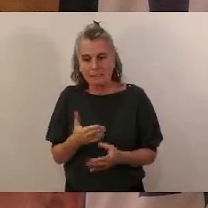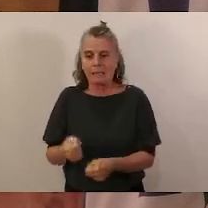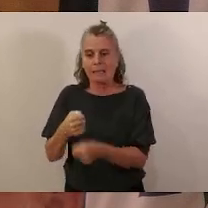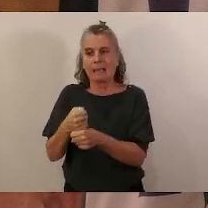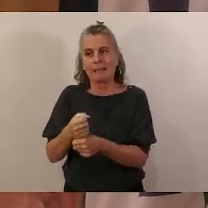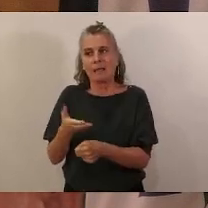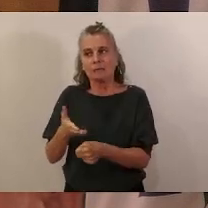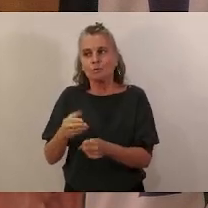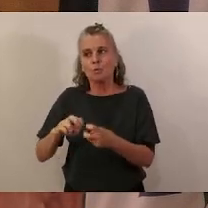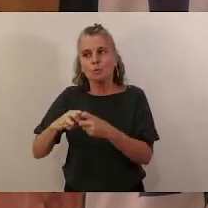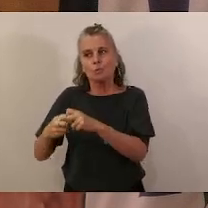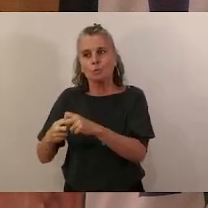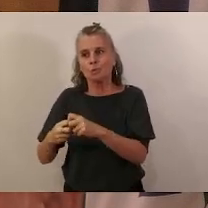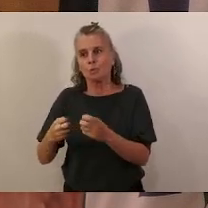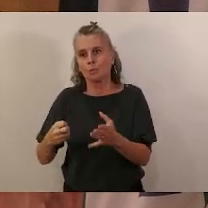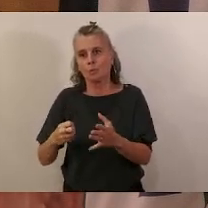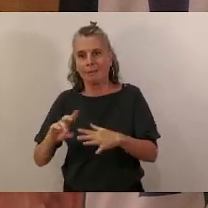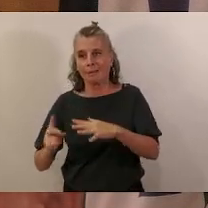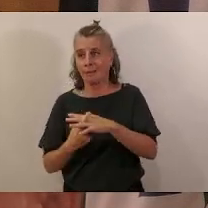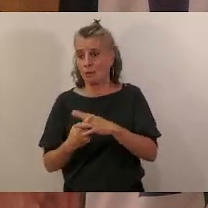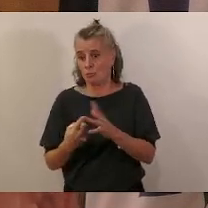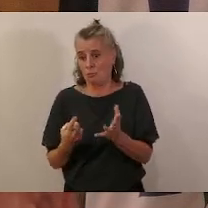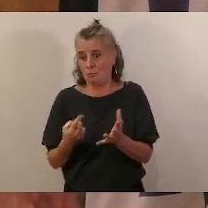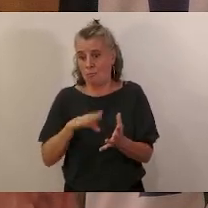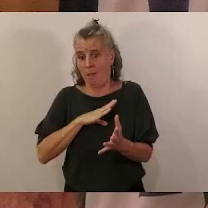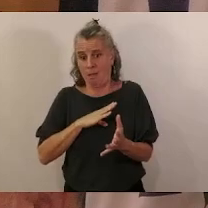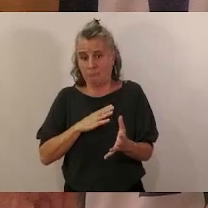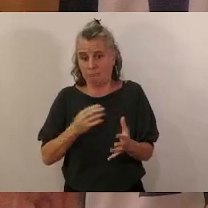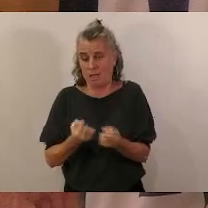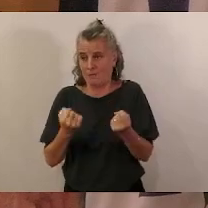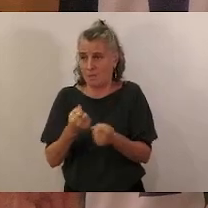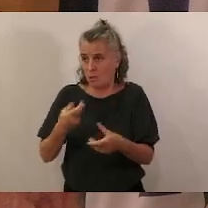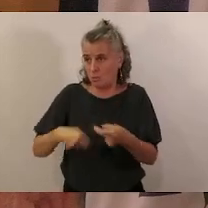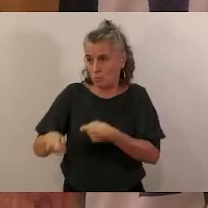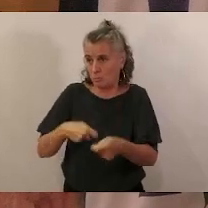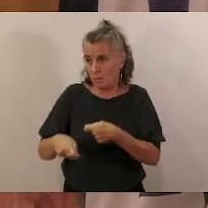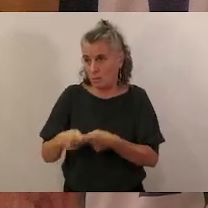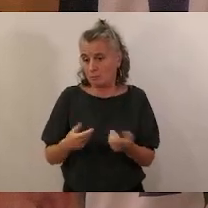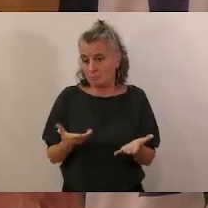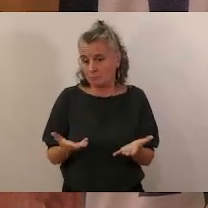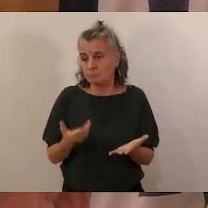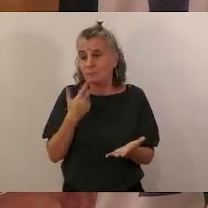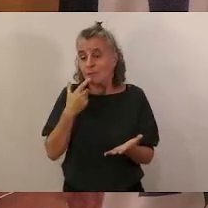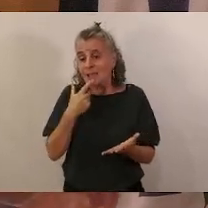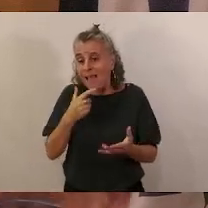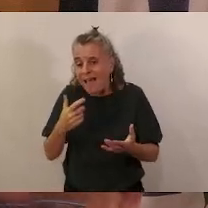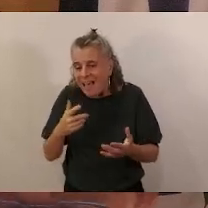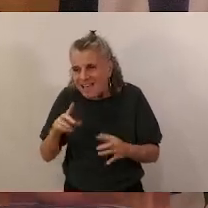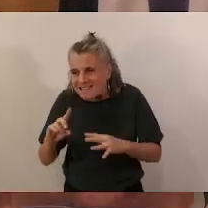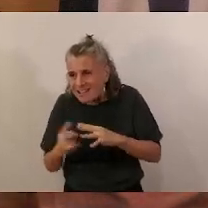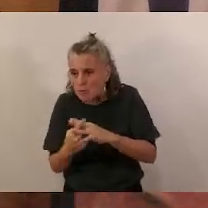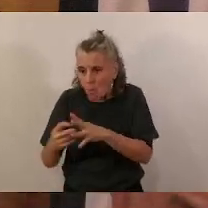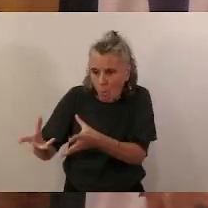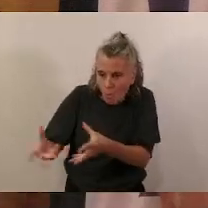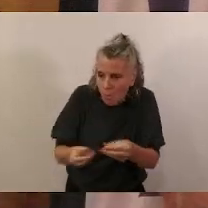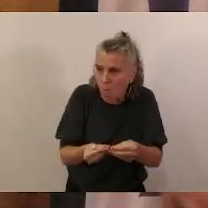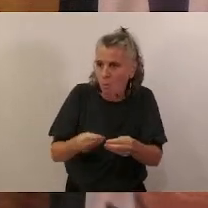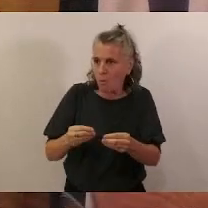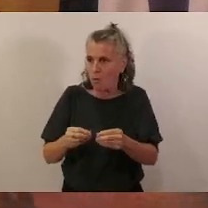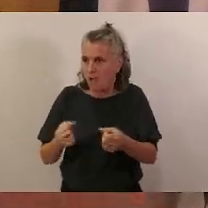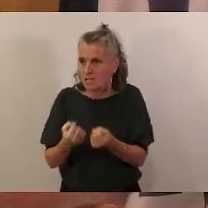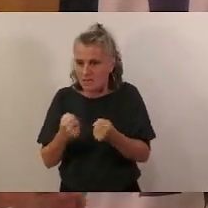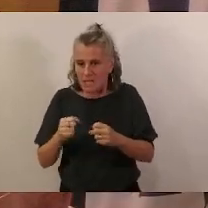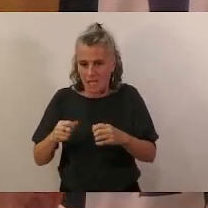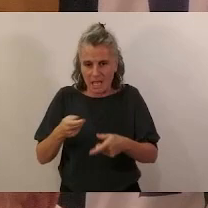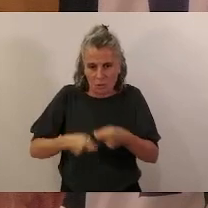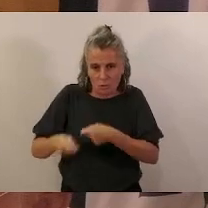l'activité économique, et d'insertion par l'activité économique en créant des emplois de proximité qui rendent